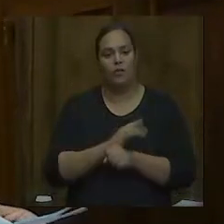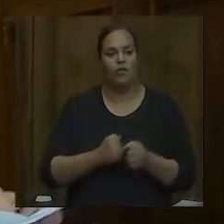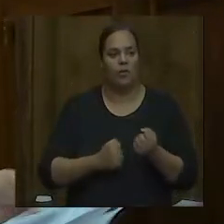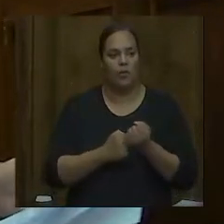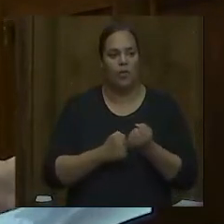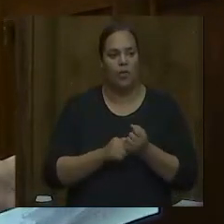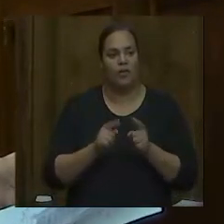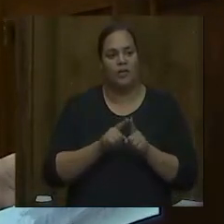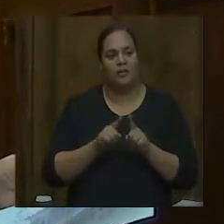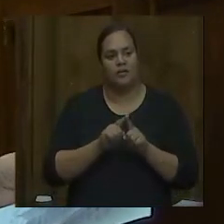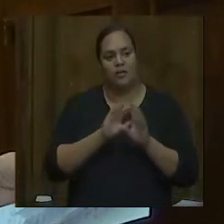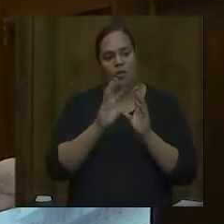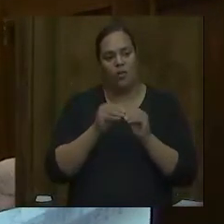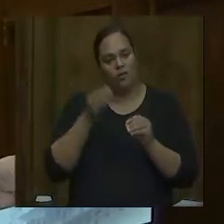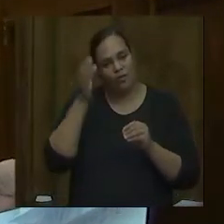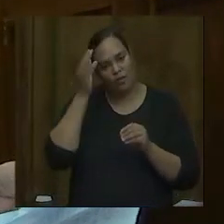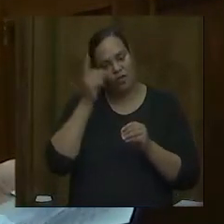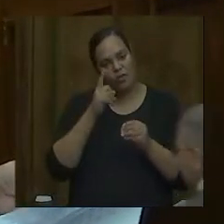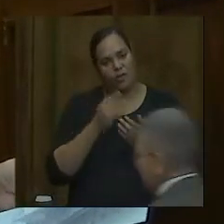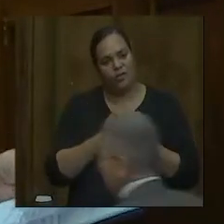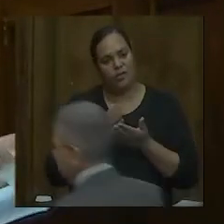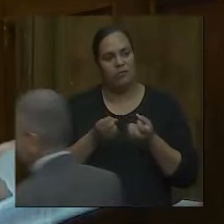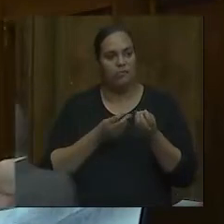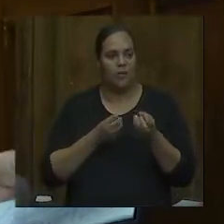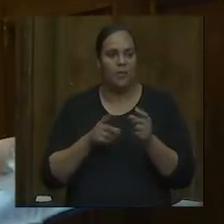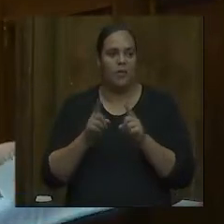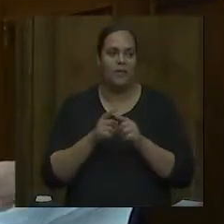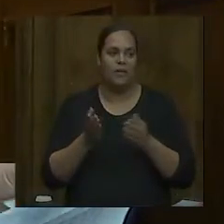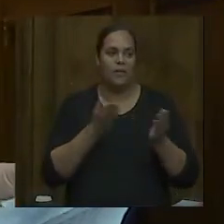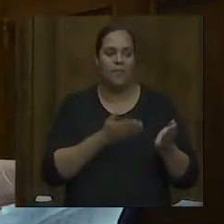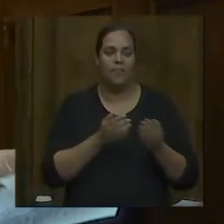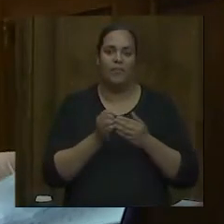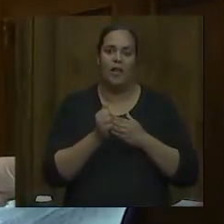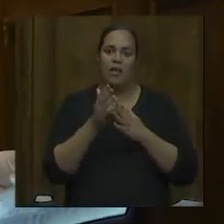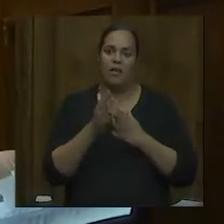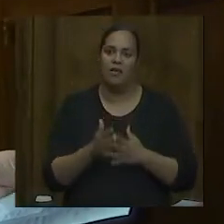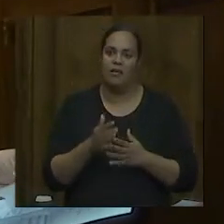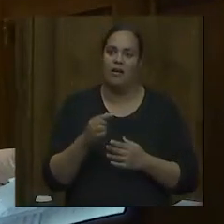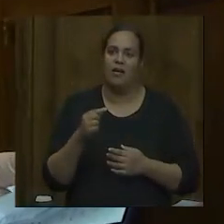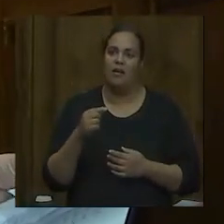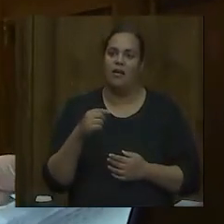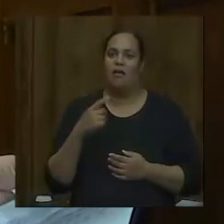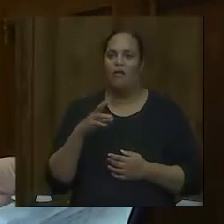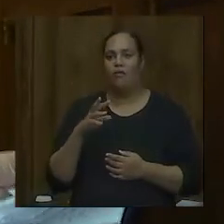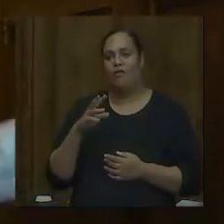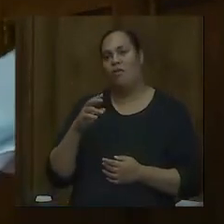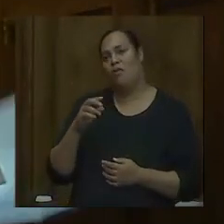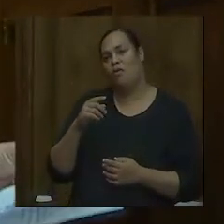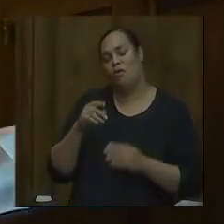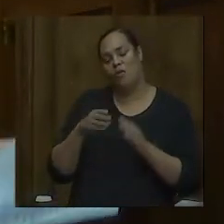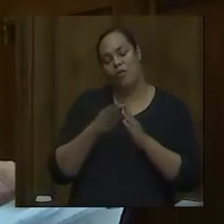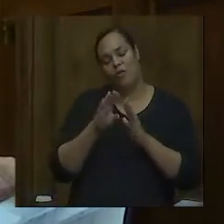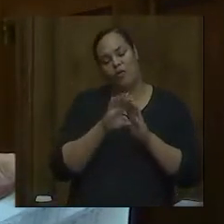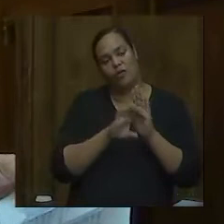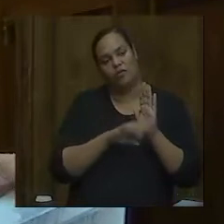die wyse waarop hy die staande komitee lei. En ook aan die staande komitee lede vir julle professionele oorsig en die